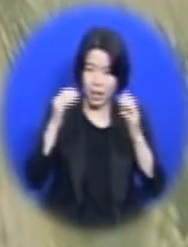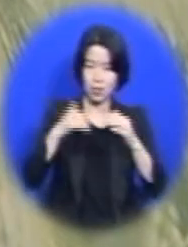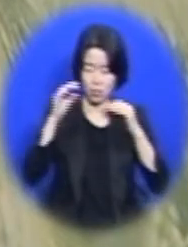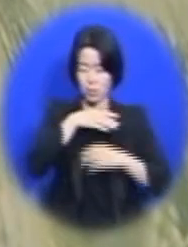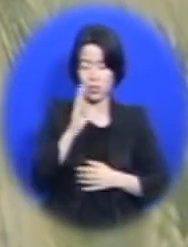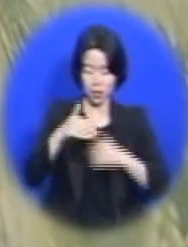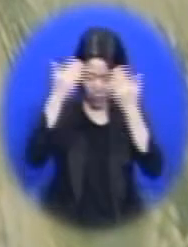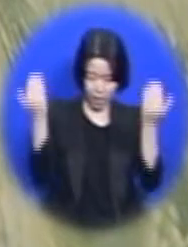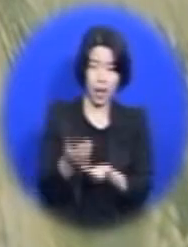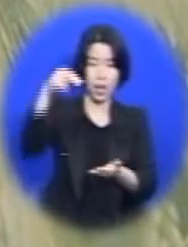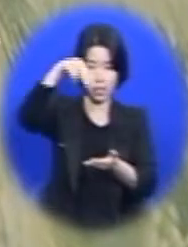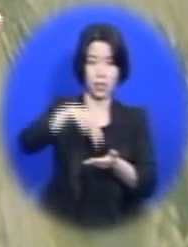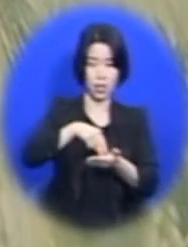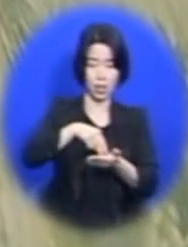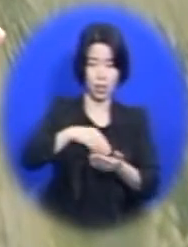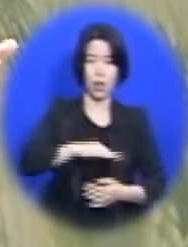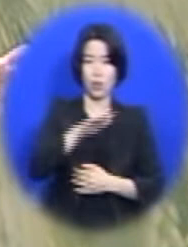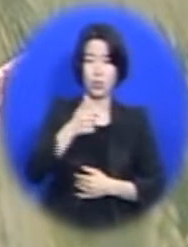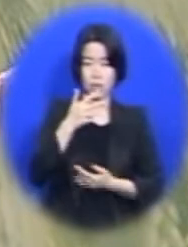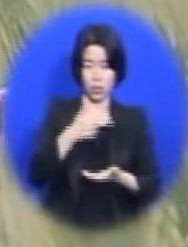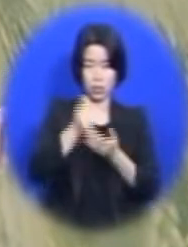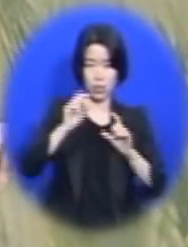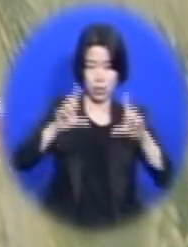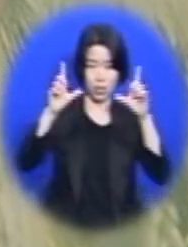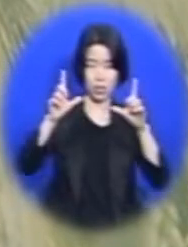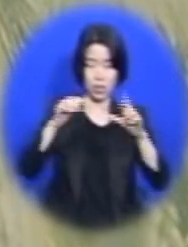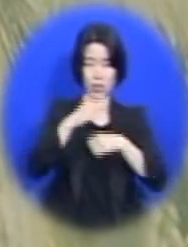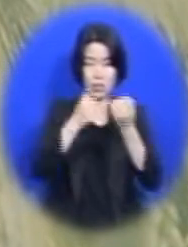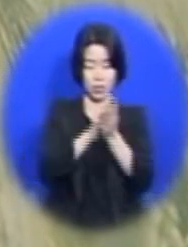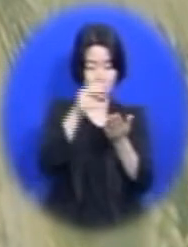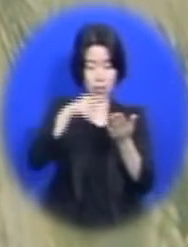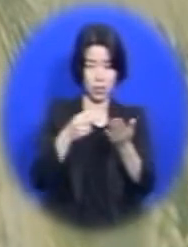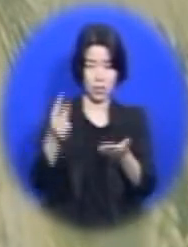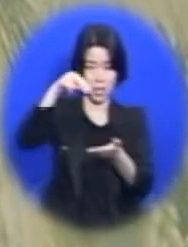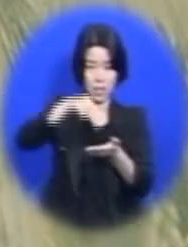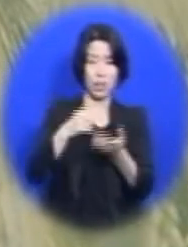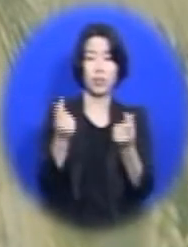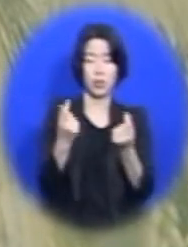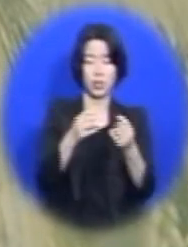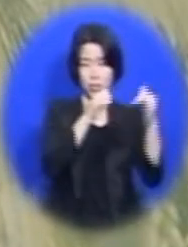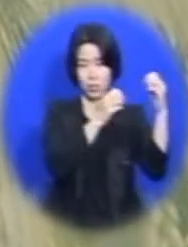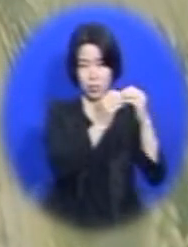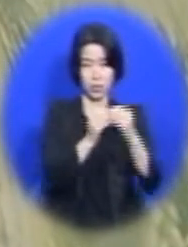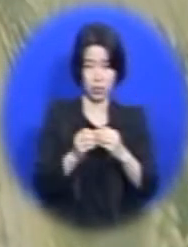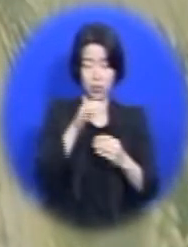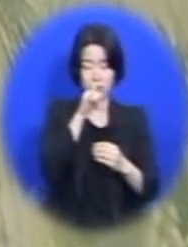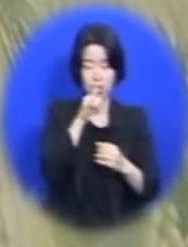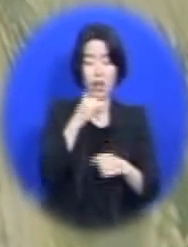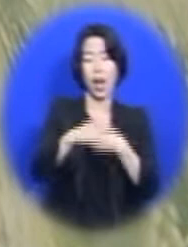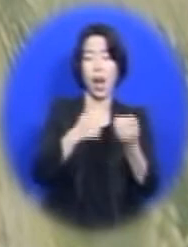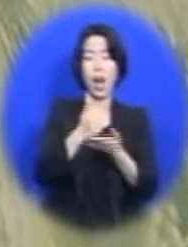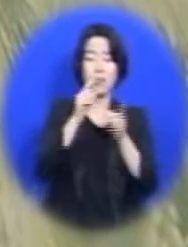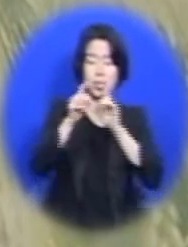일어납니다. 우리가 주일 예배 때 성경 봉독할 때 자리에서 일어나는 것이 그 전통입니다. 하나님의 말씀이